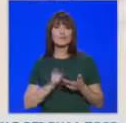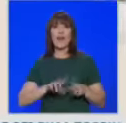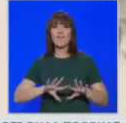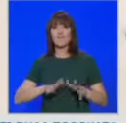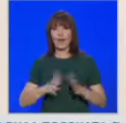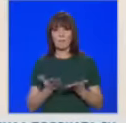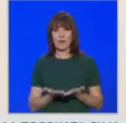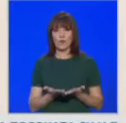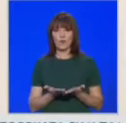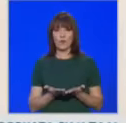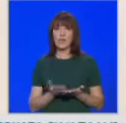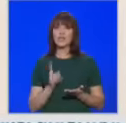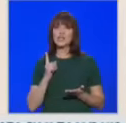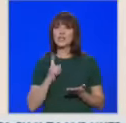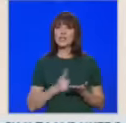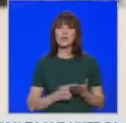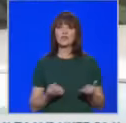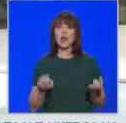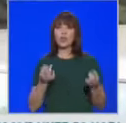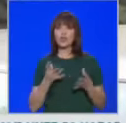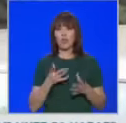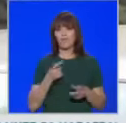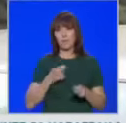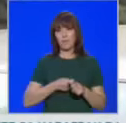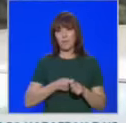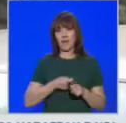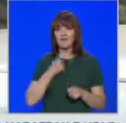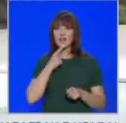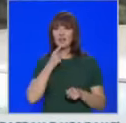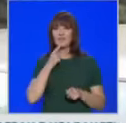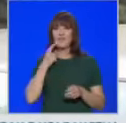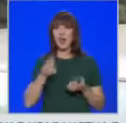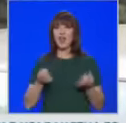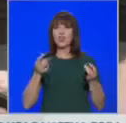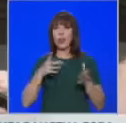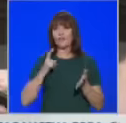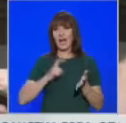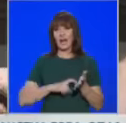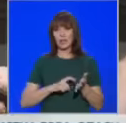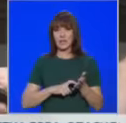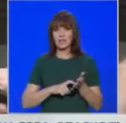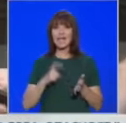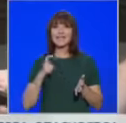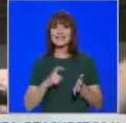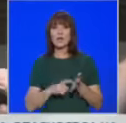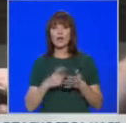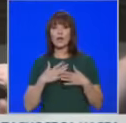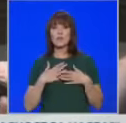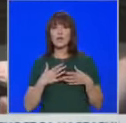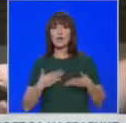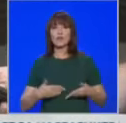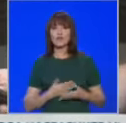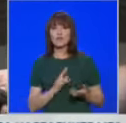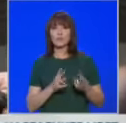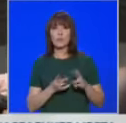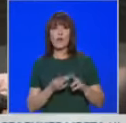на съда. Според Явор Божанков ще се наложи нов ремонт на наказателния кодекс още тази есен и даде пример. Законът се нуждае от промяна, защото